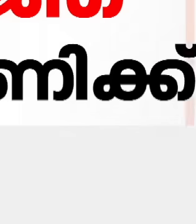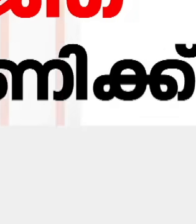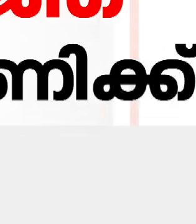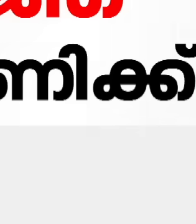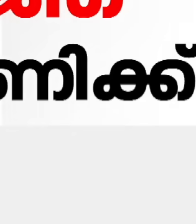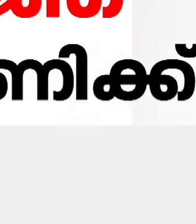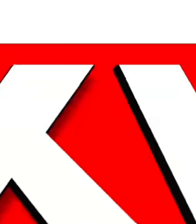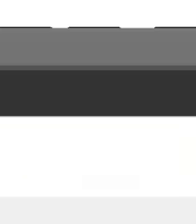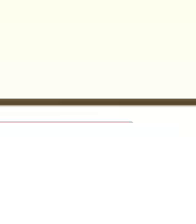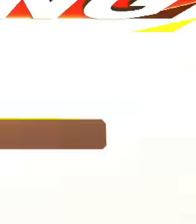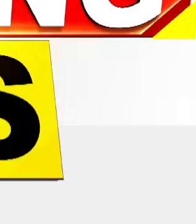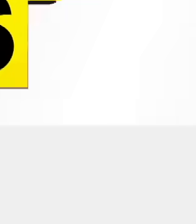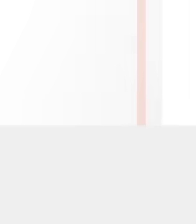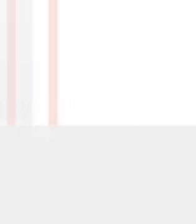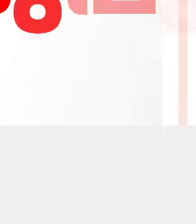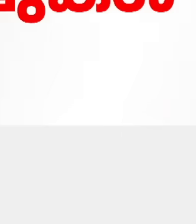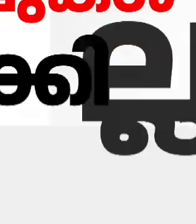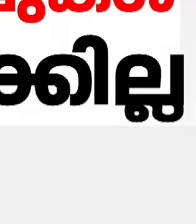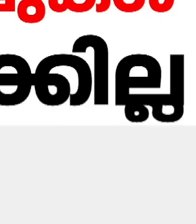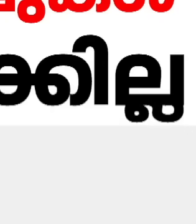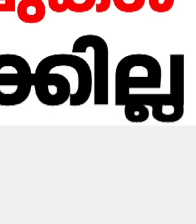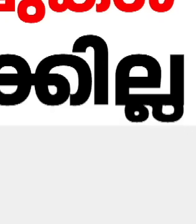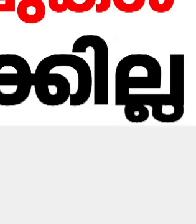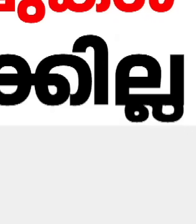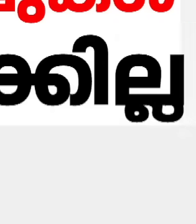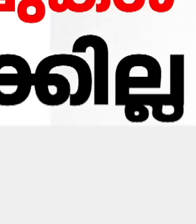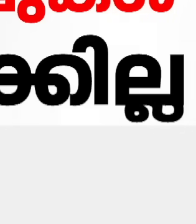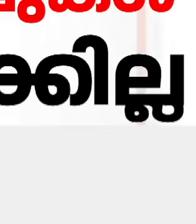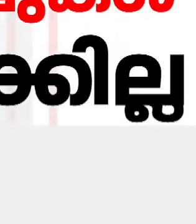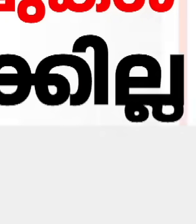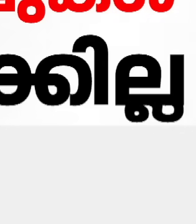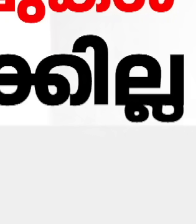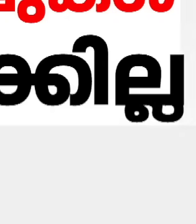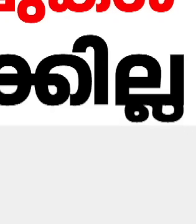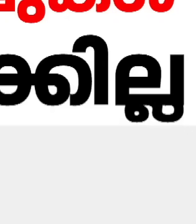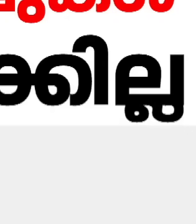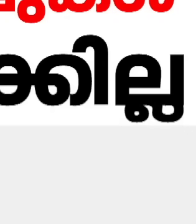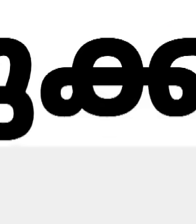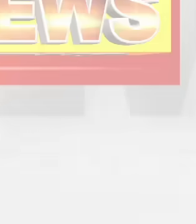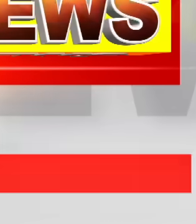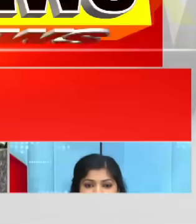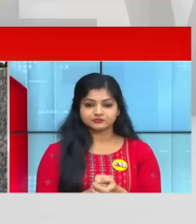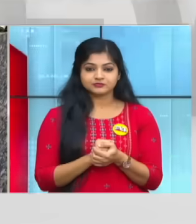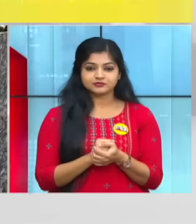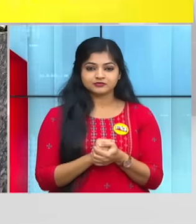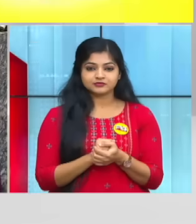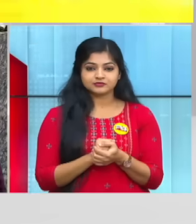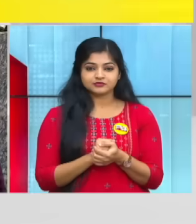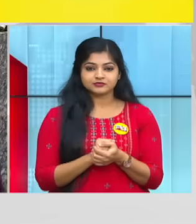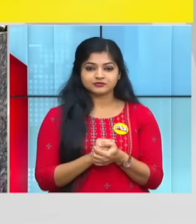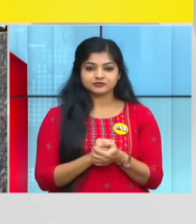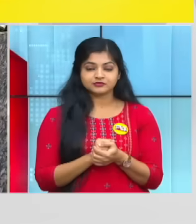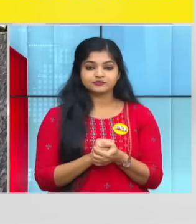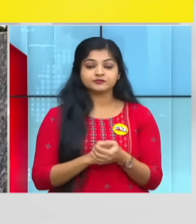ഇതിനോടകം ബിജെപി മുന്നോട്ടുവെച്ച ഫോർമുല ആ ഫോർമുലയോട് അത്ര ക്രിയാത്മകമായിട്ട് ഘടകകക്ഷികൾ പ്രതികരിക്കുന്നില്ല എന്നാണ് നമുക്ക് അറിയാനായിട്ട്